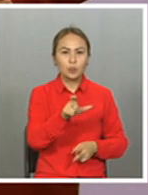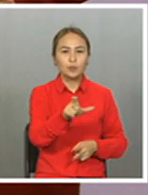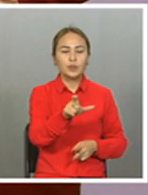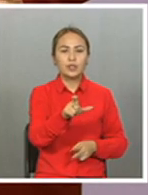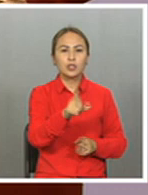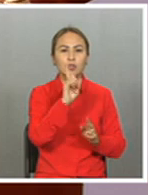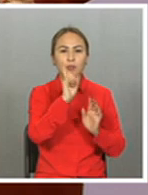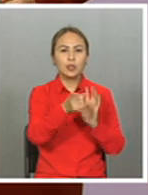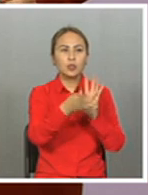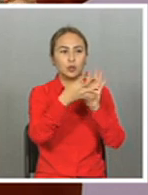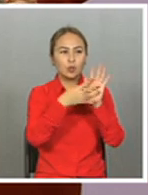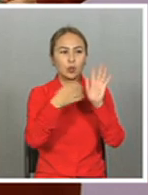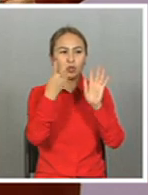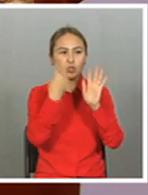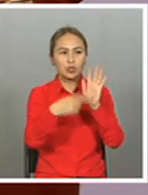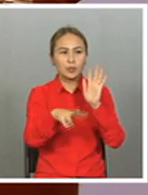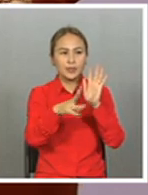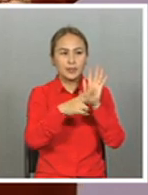Еңбек жолымды